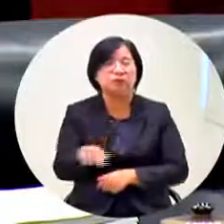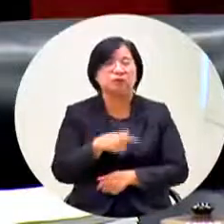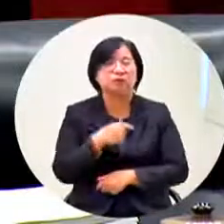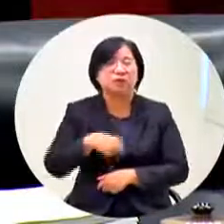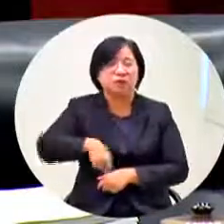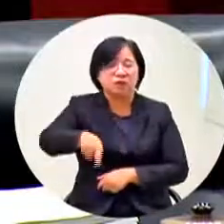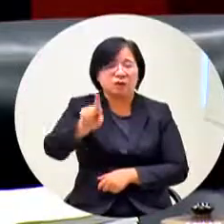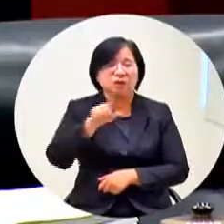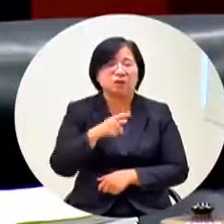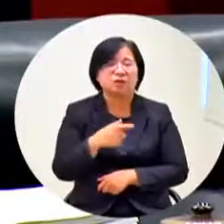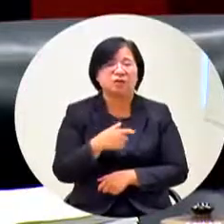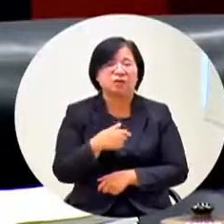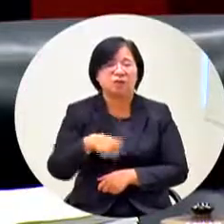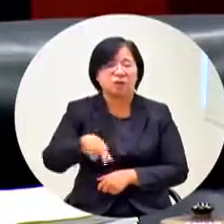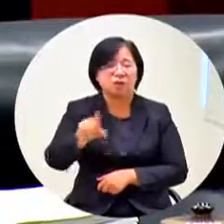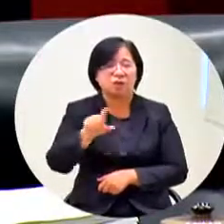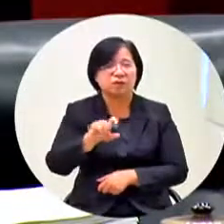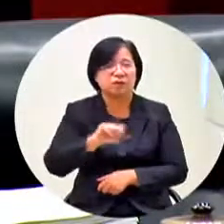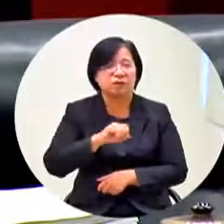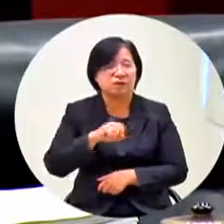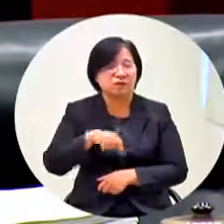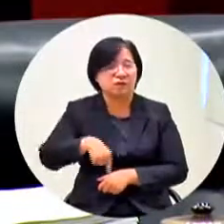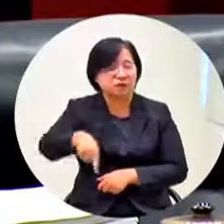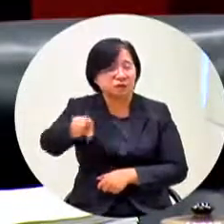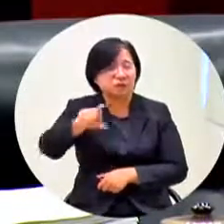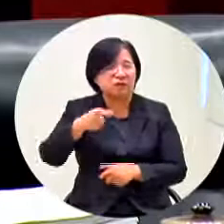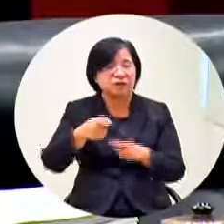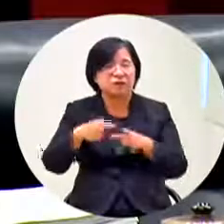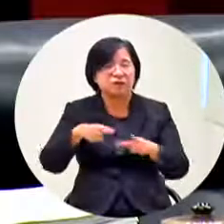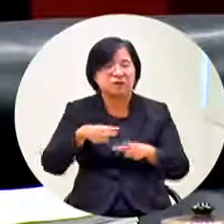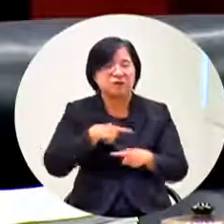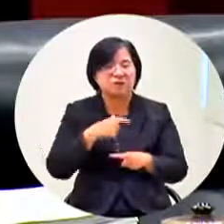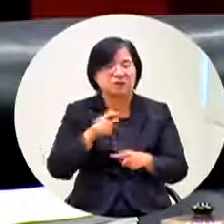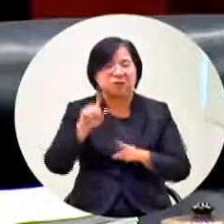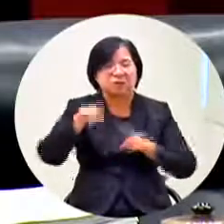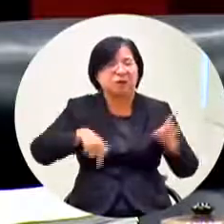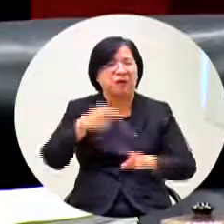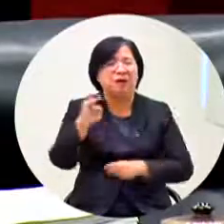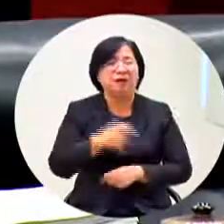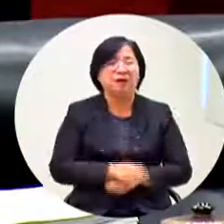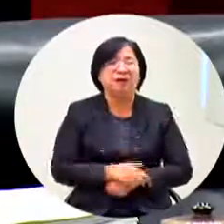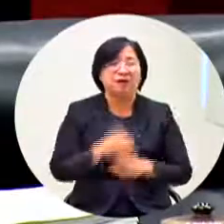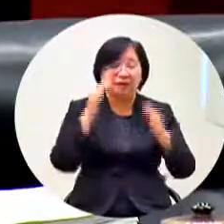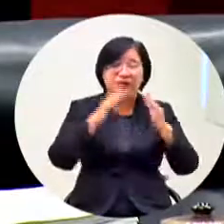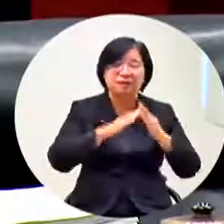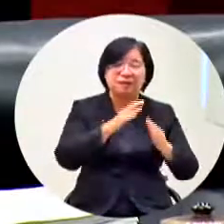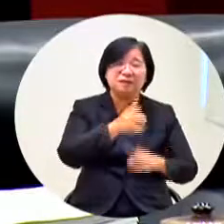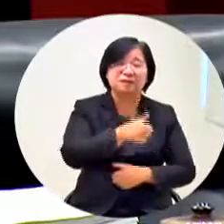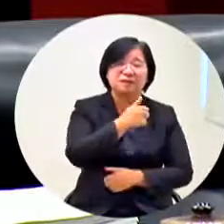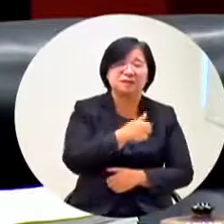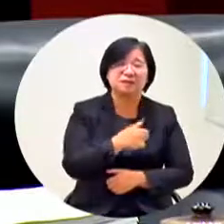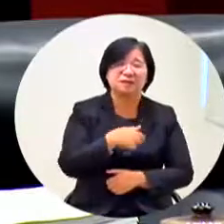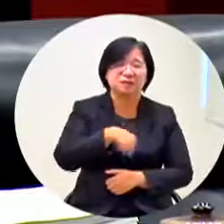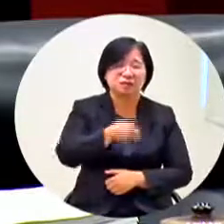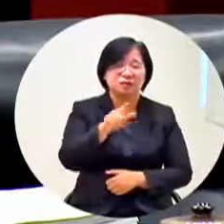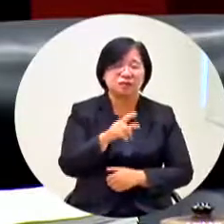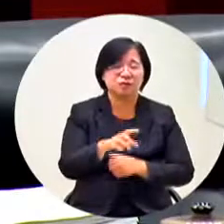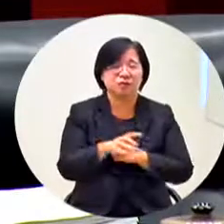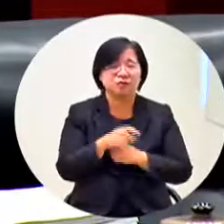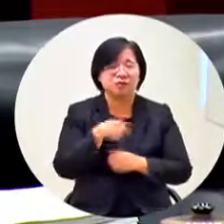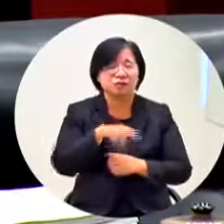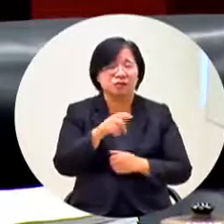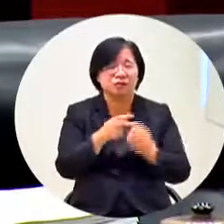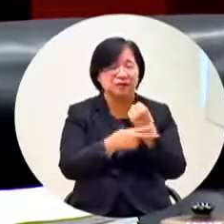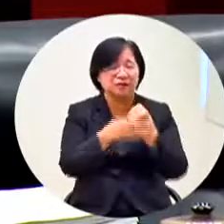也差家贼，事实上真的差很多。包括我们还市长到基层去里长开会的时